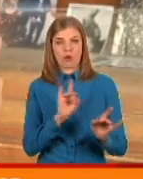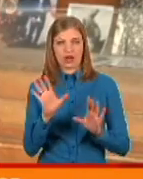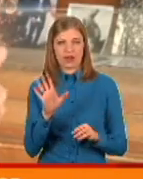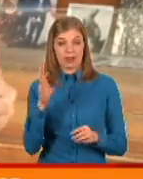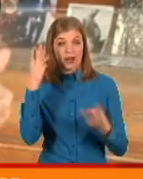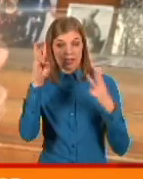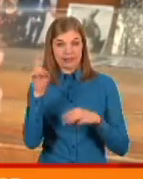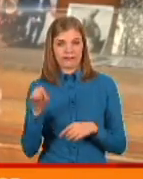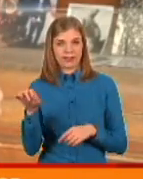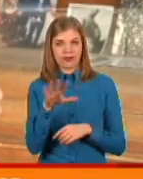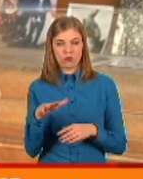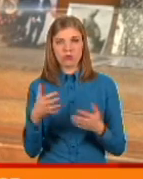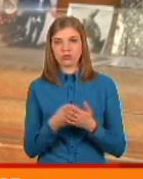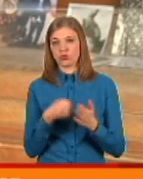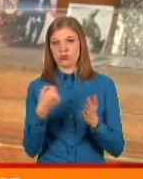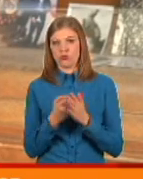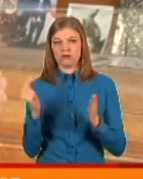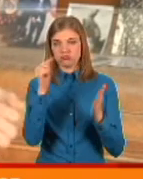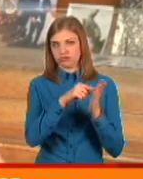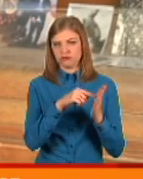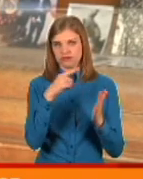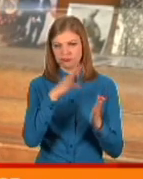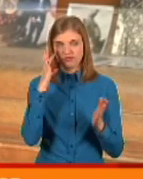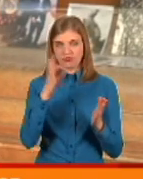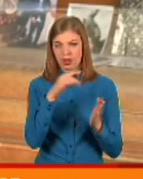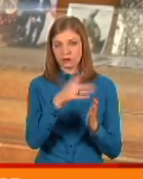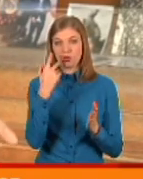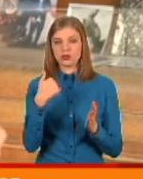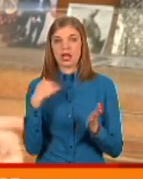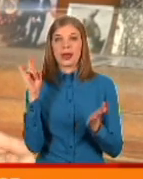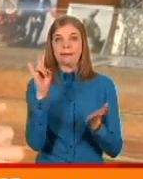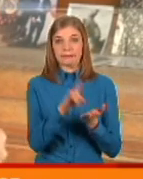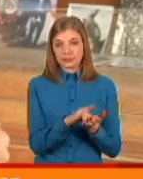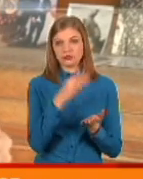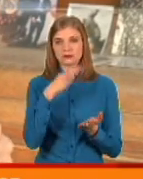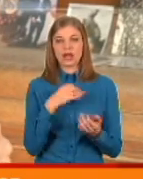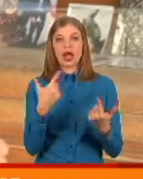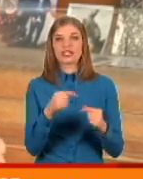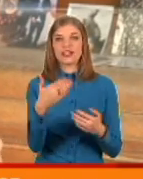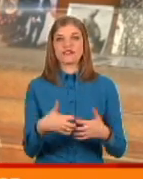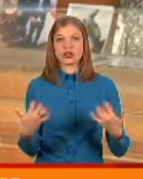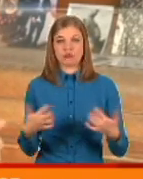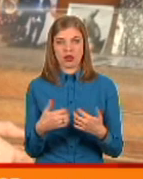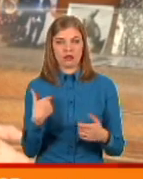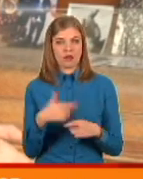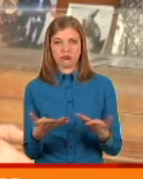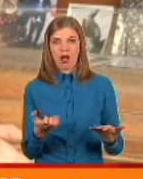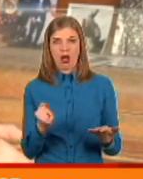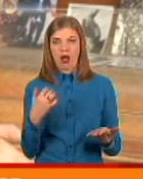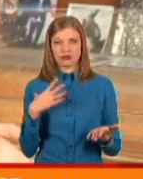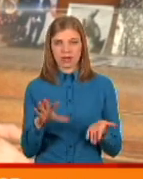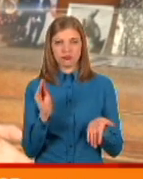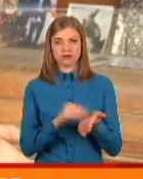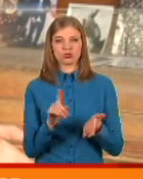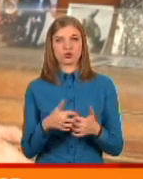І це все дійшло до Франкфурта. Правда, коли я туди прилетіла, мене спрашивают, а где ваш баян? Я говорю, а не было сказано